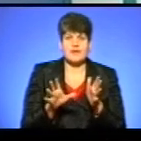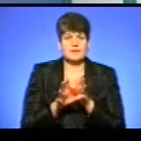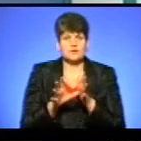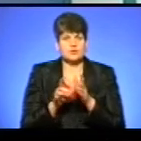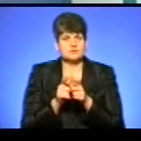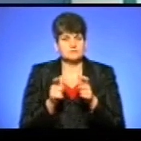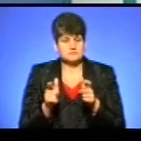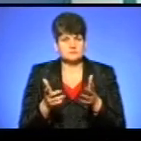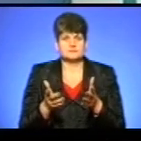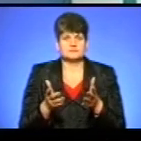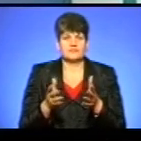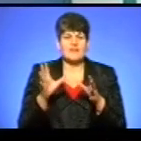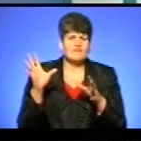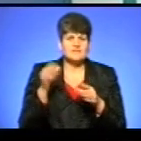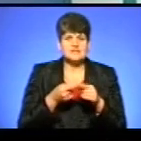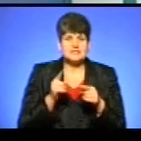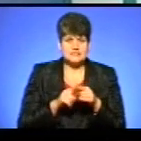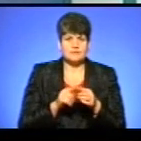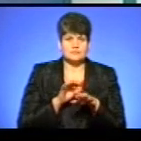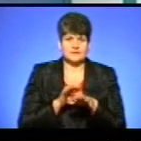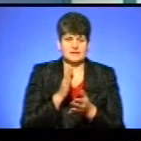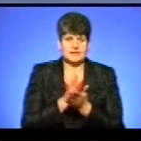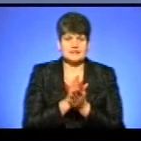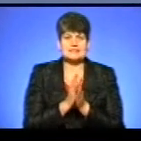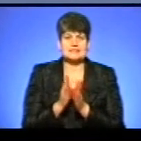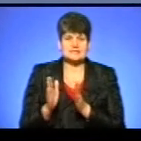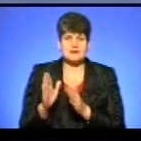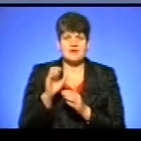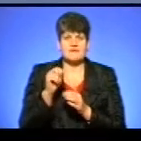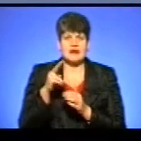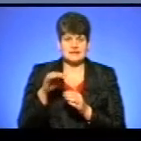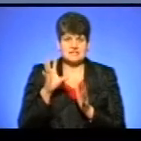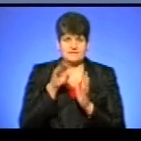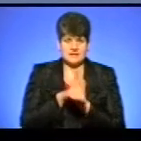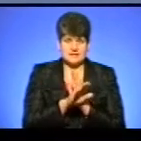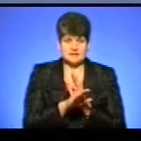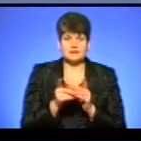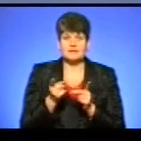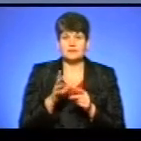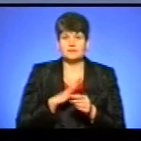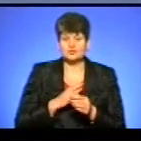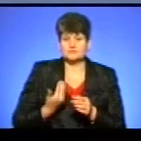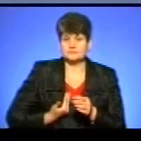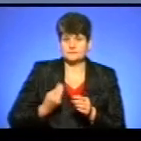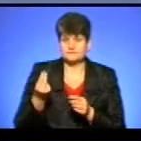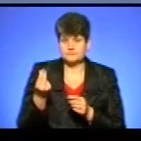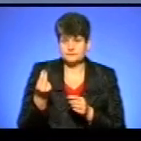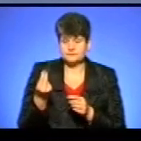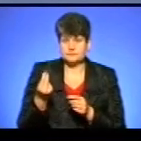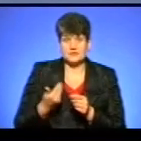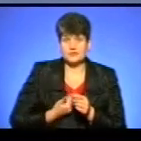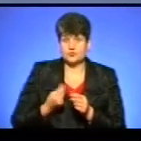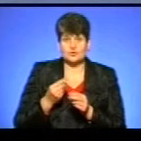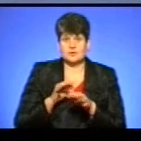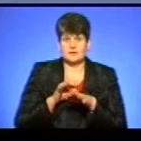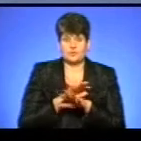електронним проїзним квитком, всі ці дані проведені через систему валідації, внесені в єдиний реєстр. Там, де йшли розрахунки готівкою, готівка не